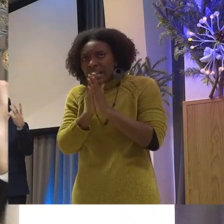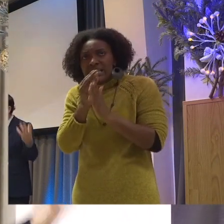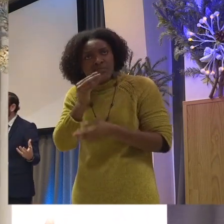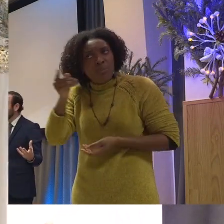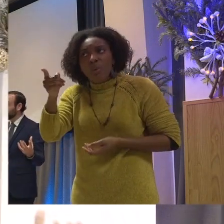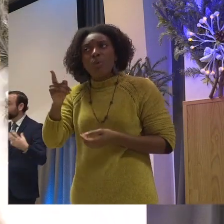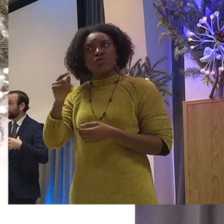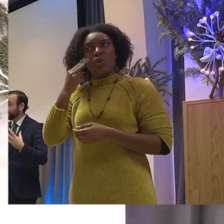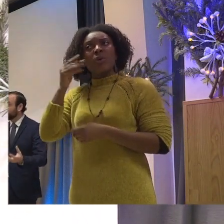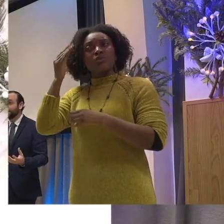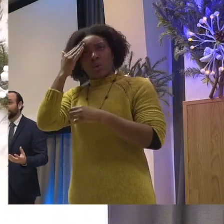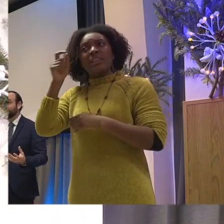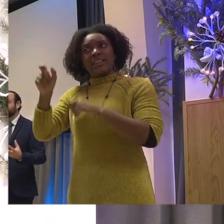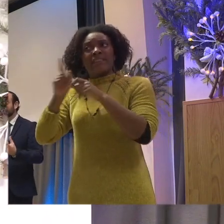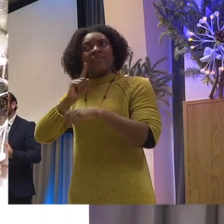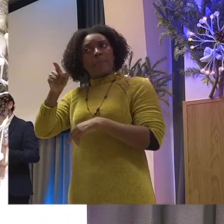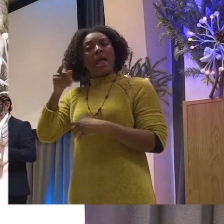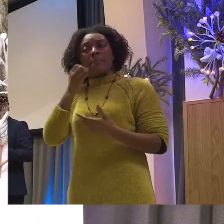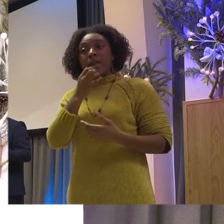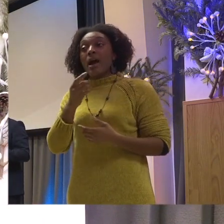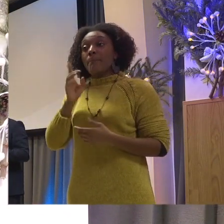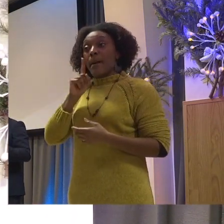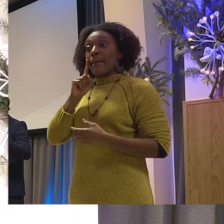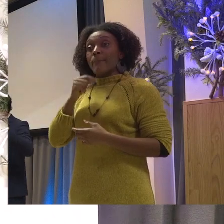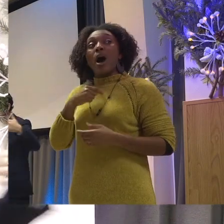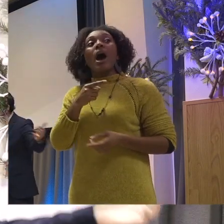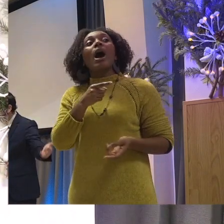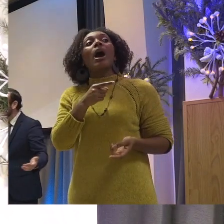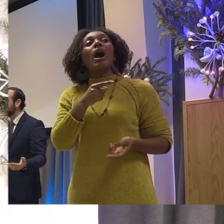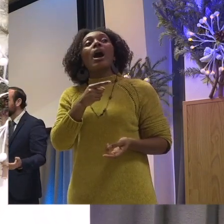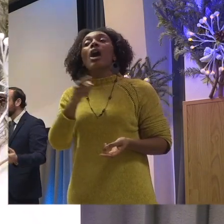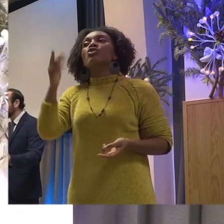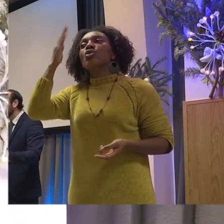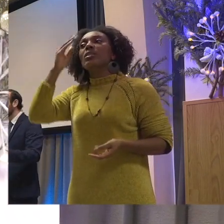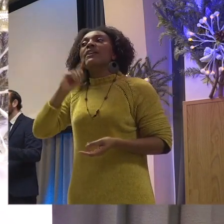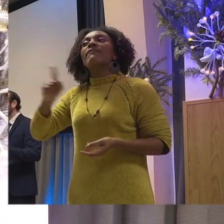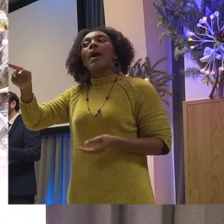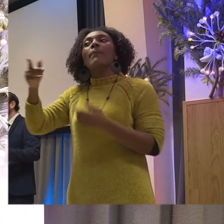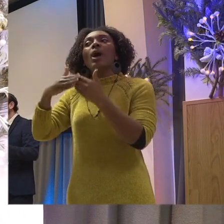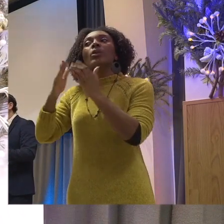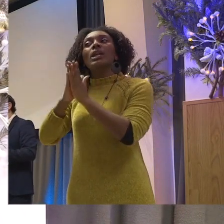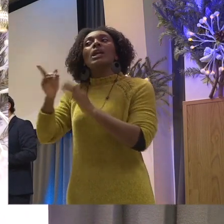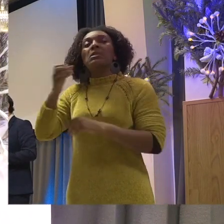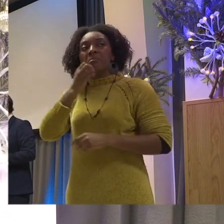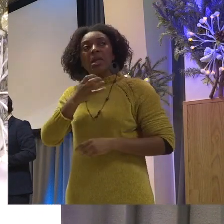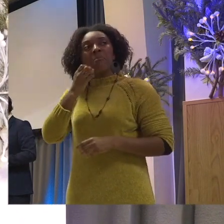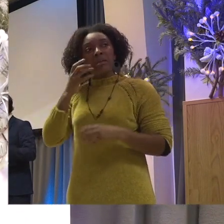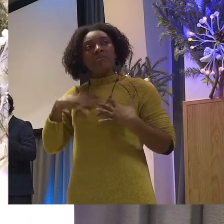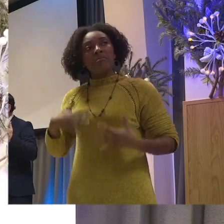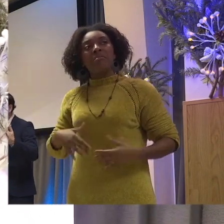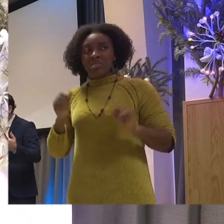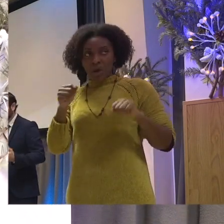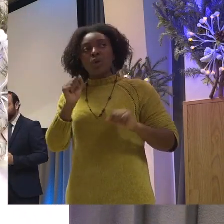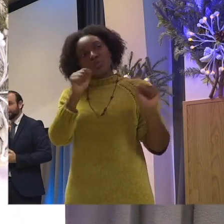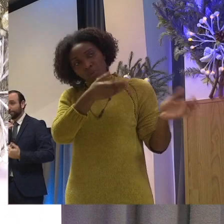bon témoignage auprès de ma maman. Et c'est comme ça qu'elle a pu me dire « Tu peux aller dans cette église ». Vous comprenez ? Votre témoignage, mes sœurs, est une